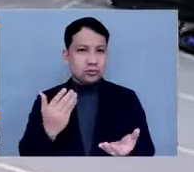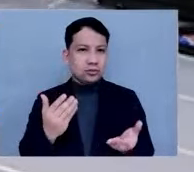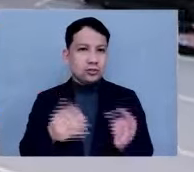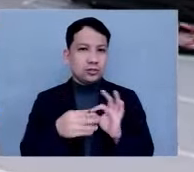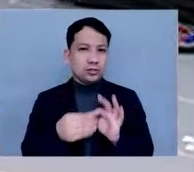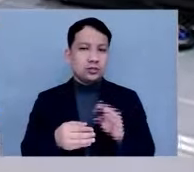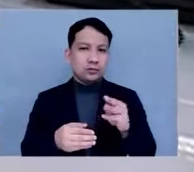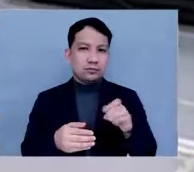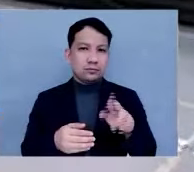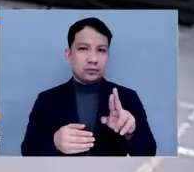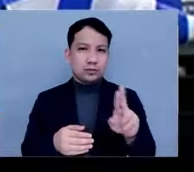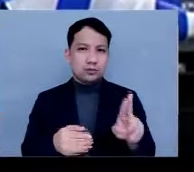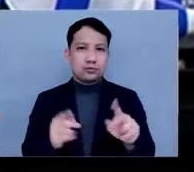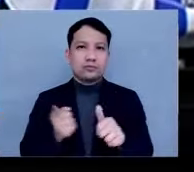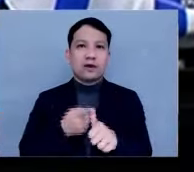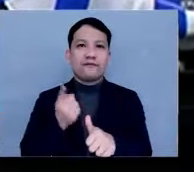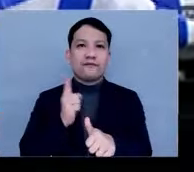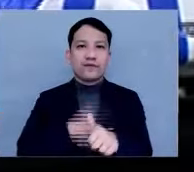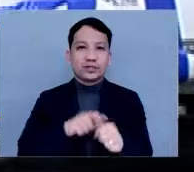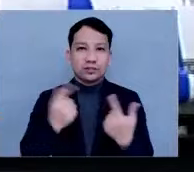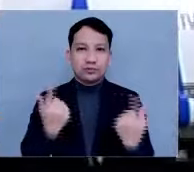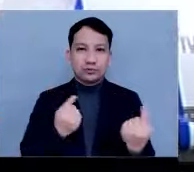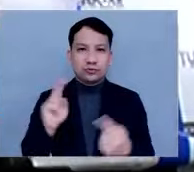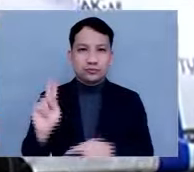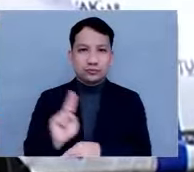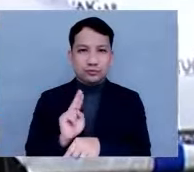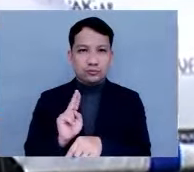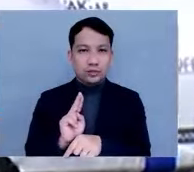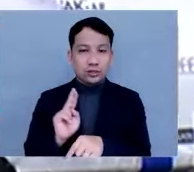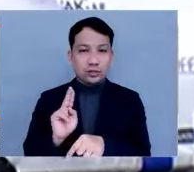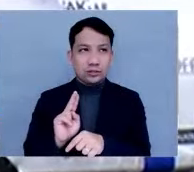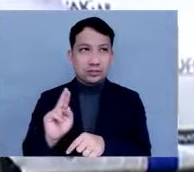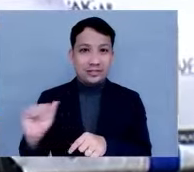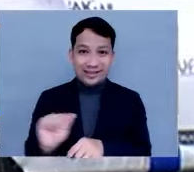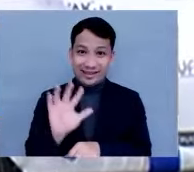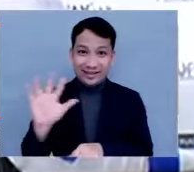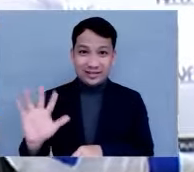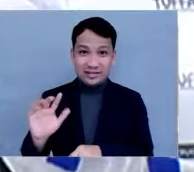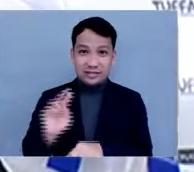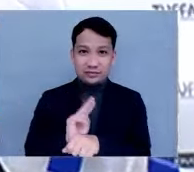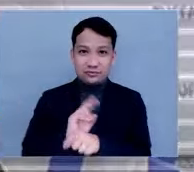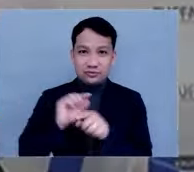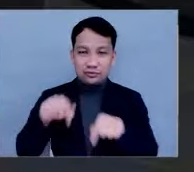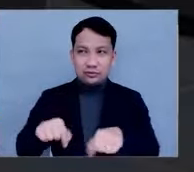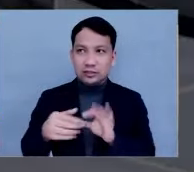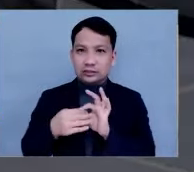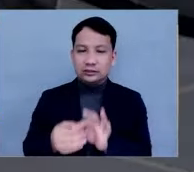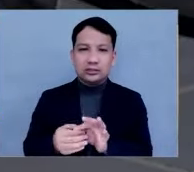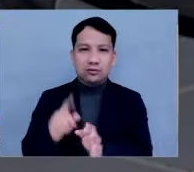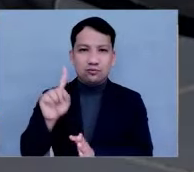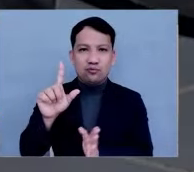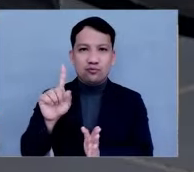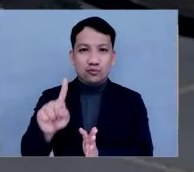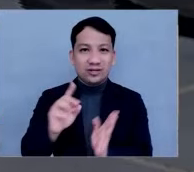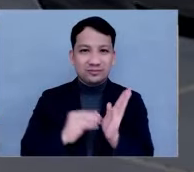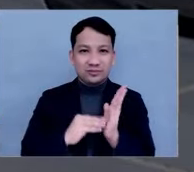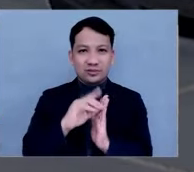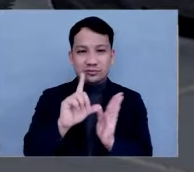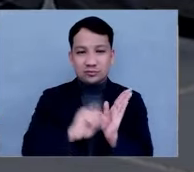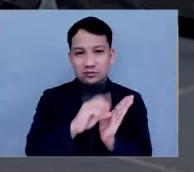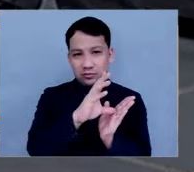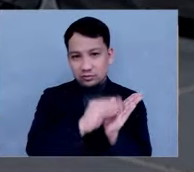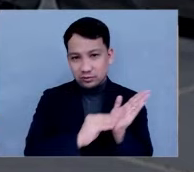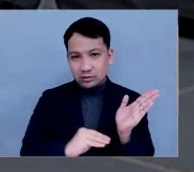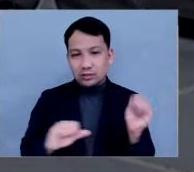Meru, kauna-una nito sa Asia na kayang mag-imprenta ng hindi bababa sa 1,000,000 balota kada araw. Kaya oras sa simulan ng printing